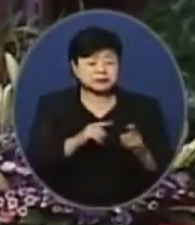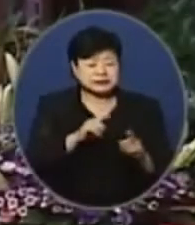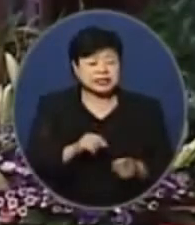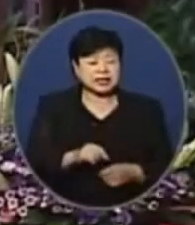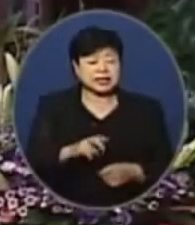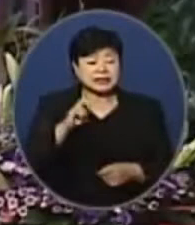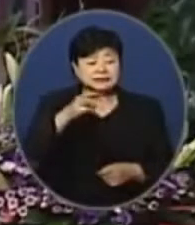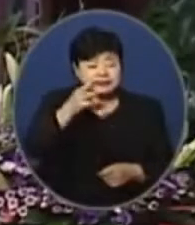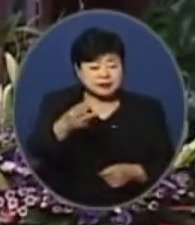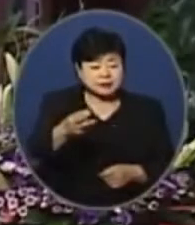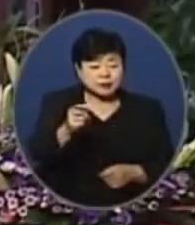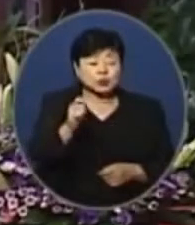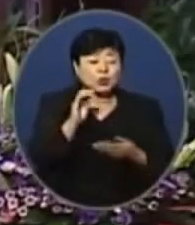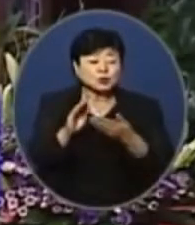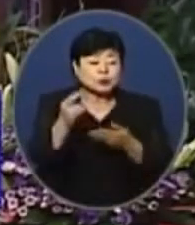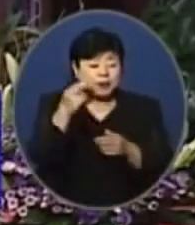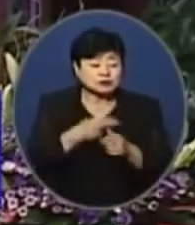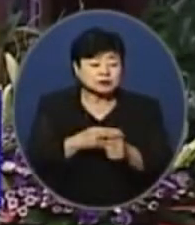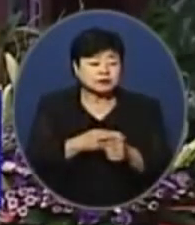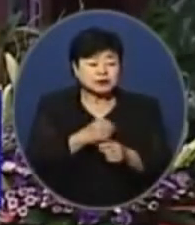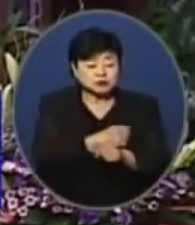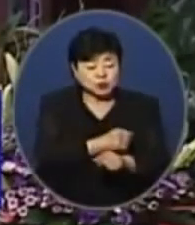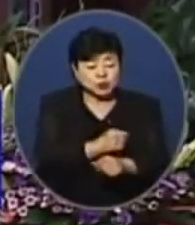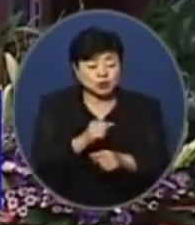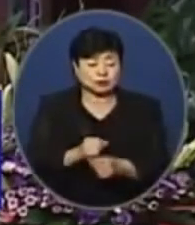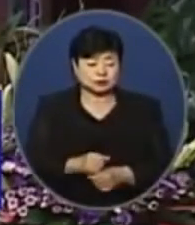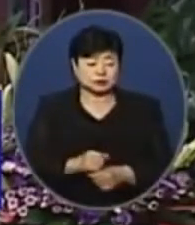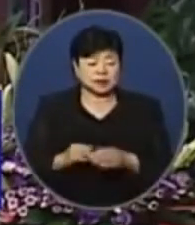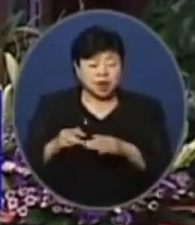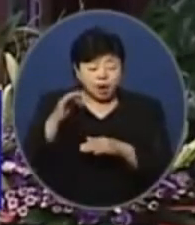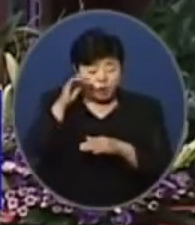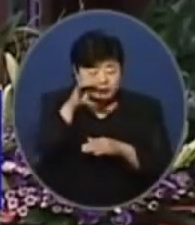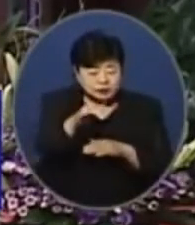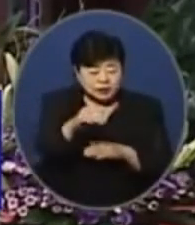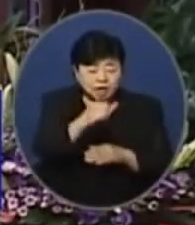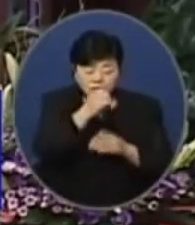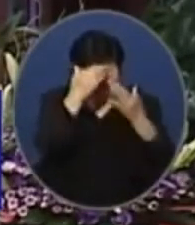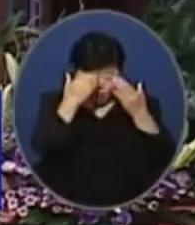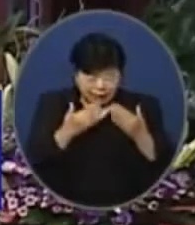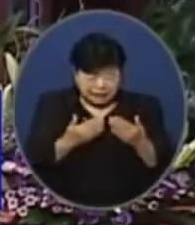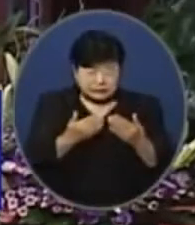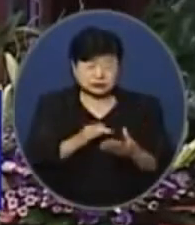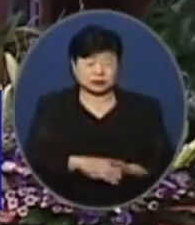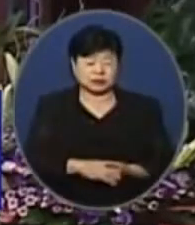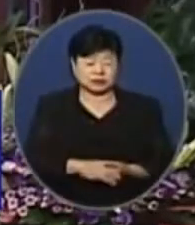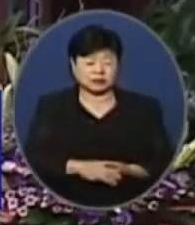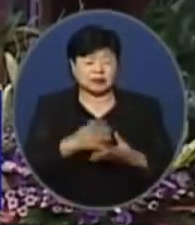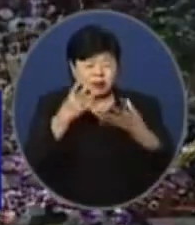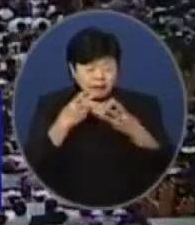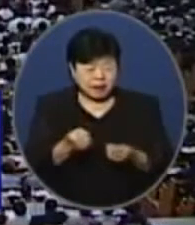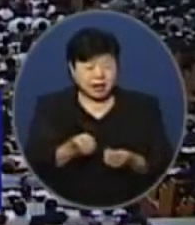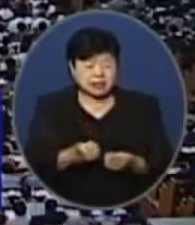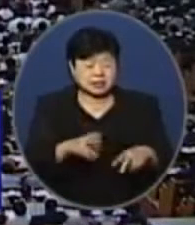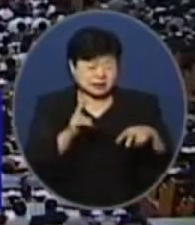27절에 고린도후서에 이와 같이 사도 바울의 고난에 대해서 설명합니다. 내가 수고를 넘치도록 하고 옥에 갇히기도 더